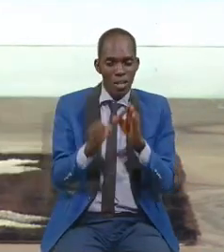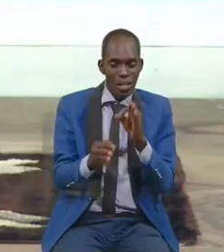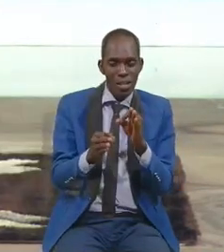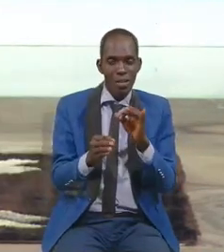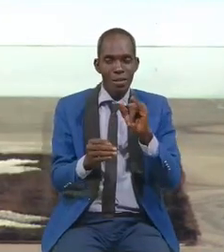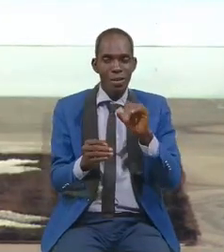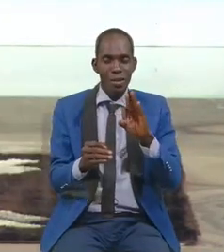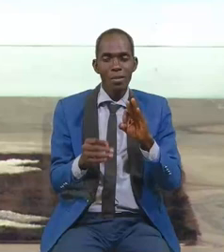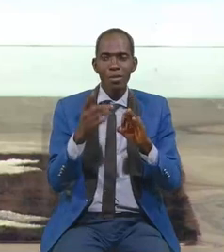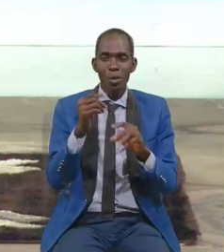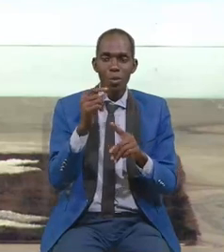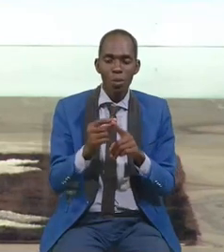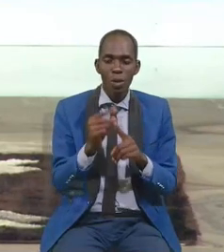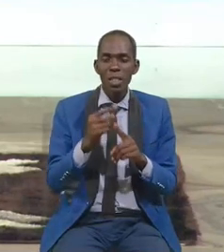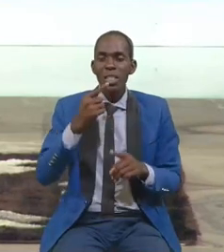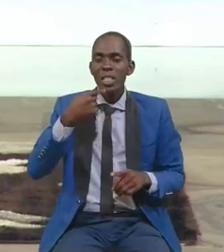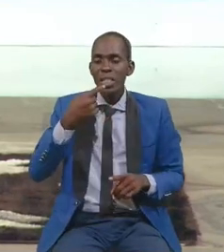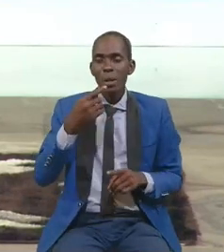Et verset Hébreux 2, 2.